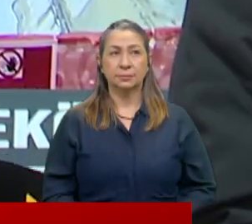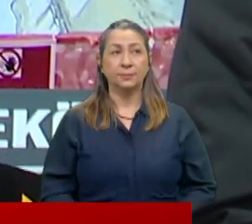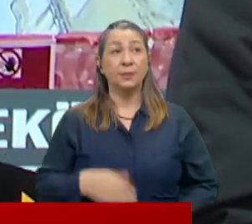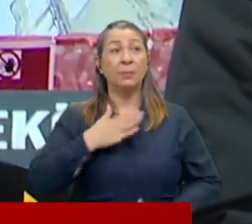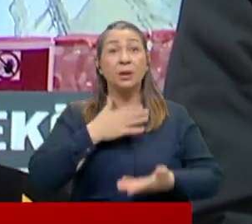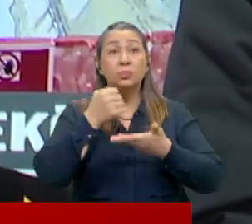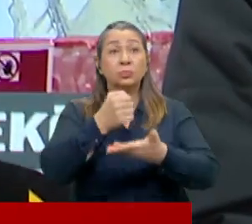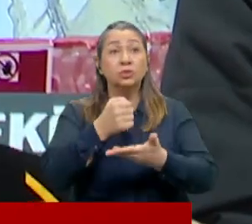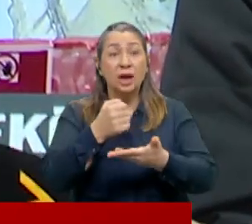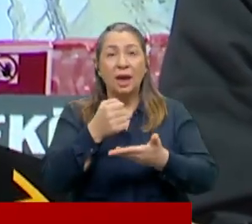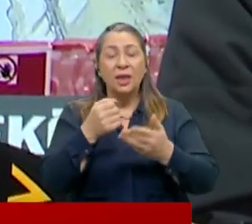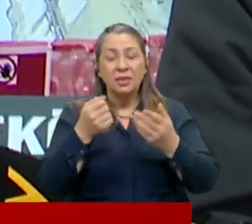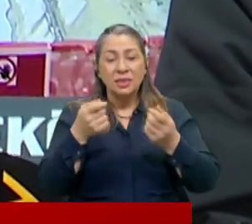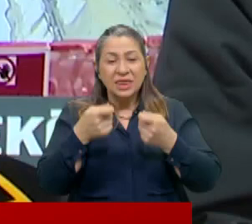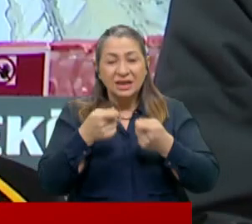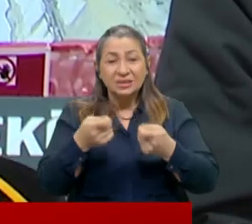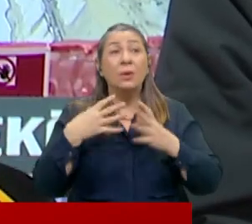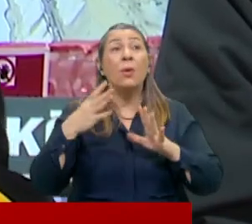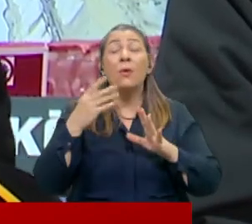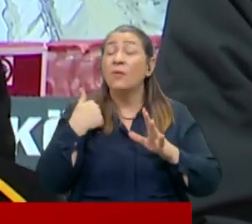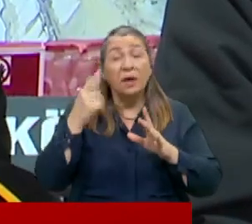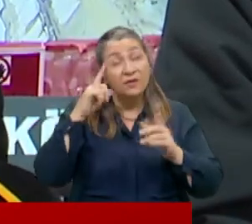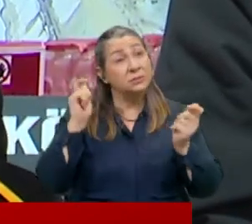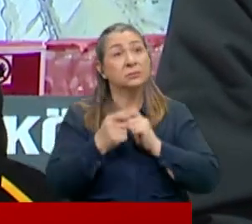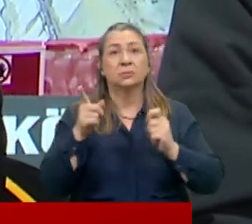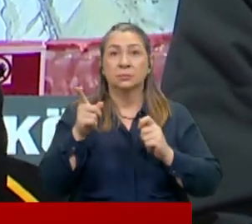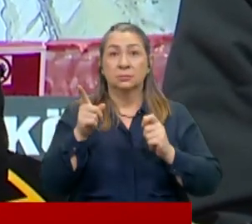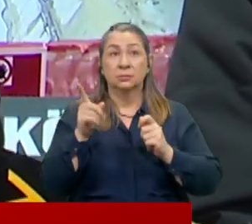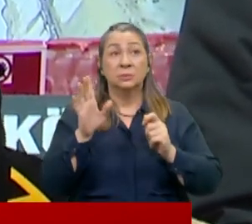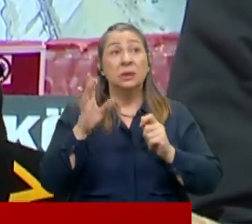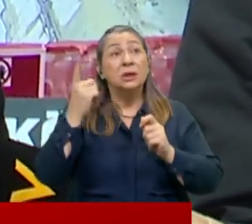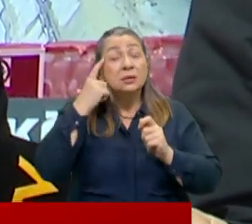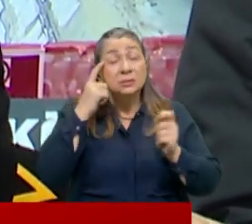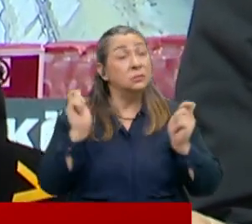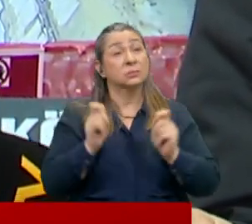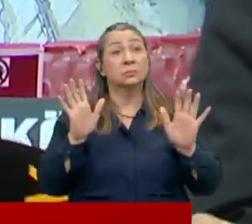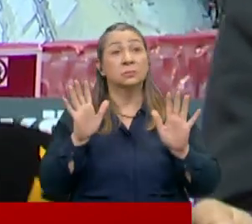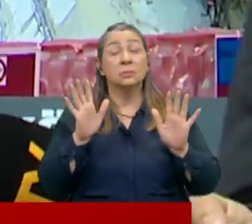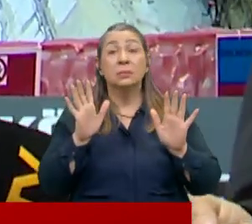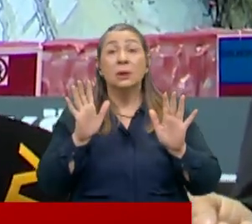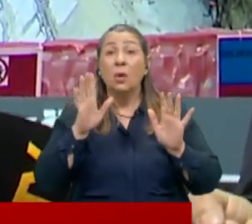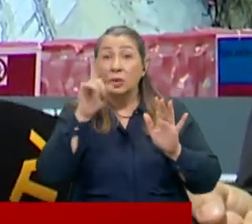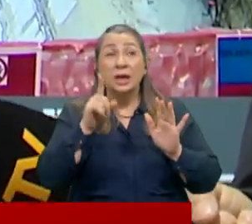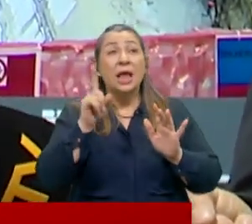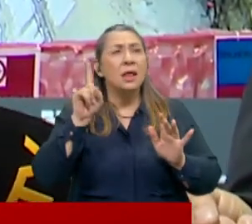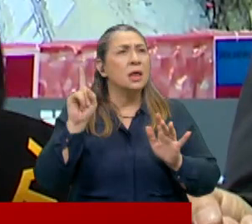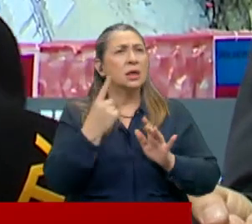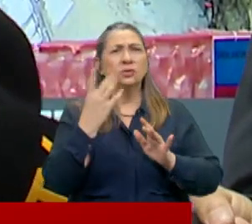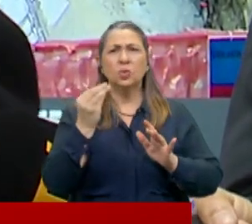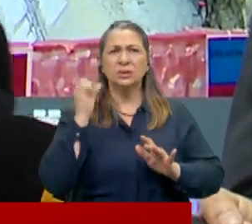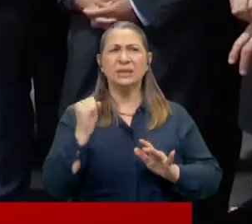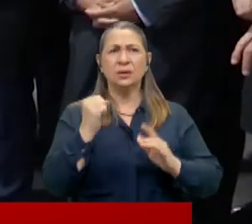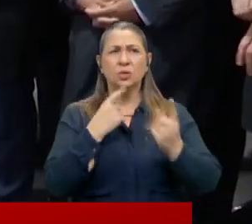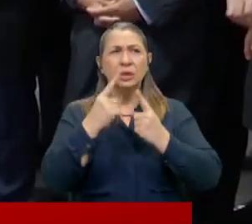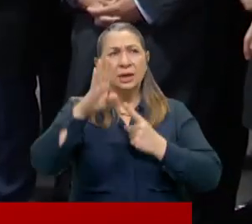Bana bütçe dersi vermeye kalkmasınlar, akıllarını başlarından alır. Akıllarını başlarından alır. Onun için ilk kez ve çok sert